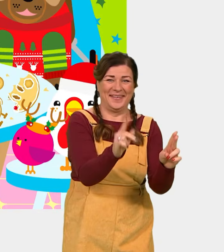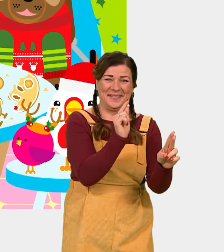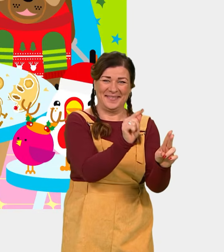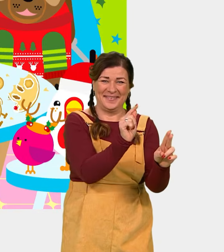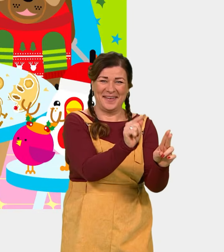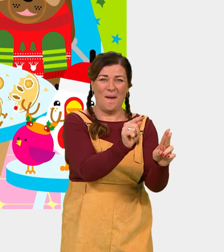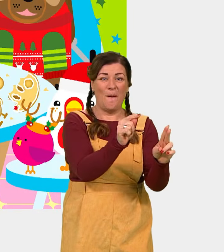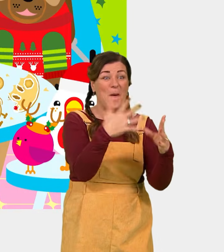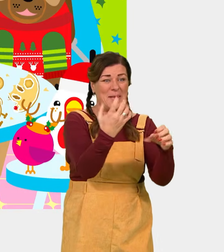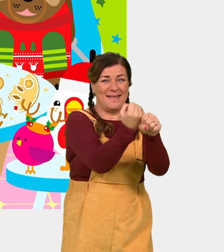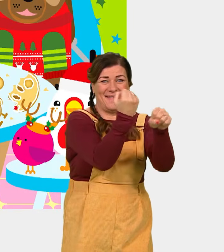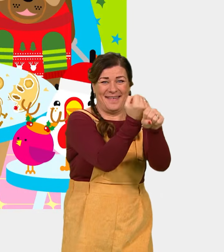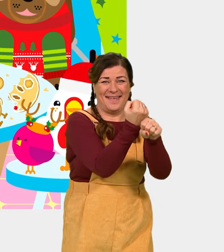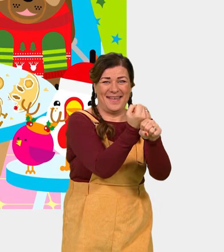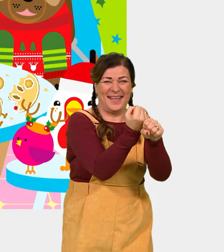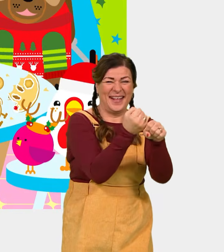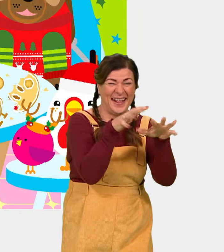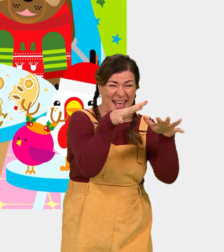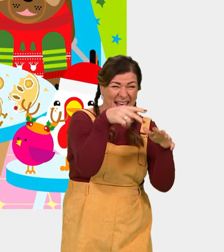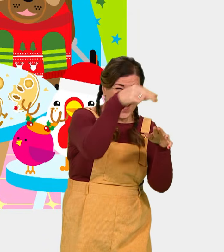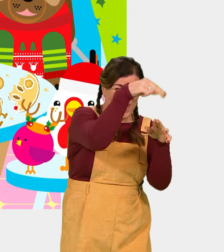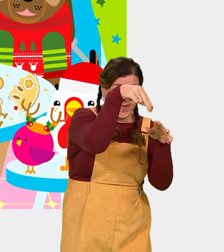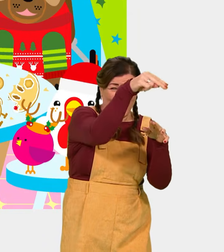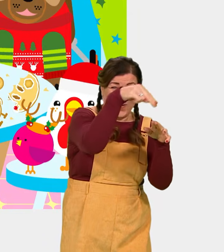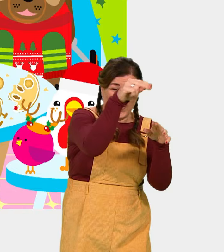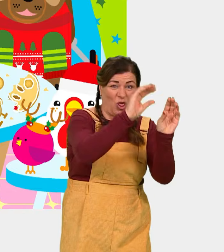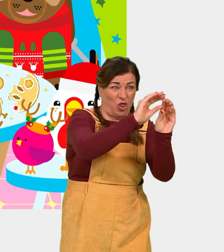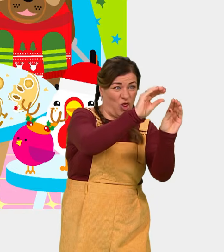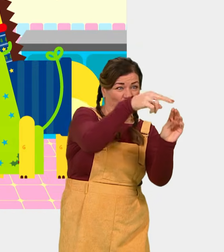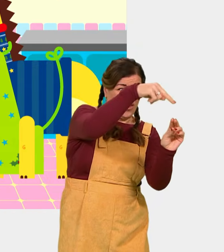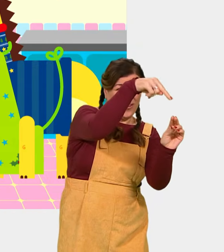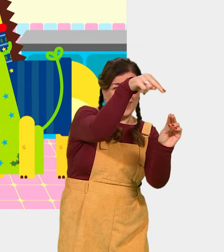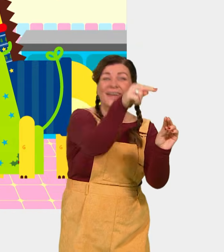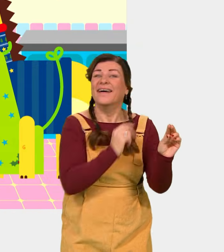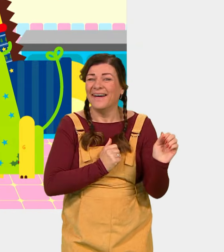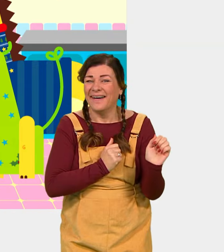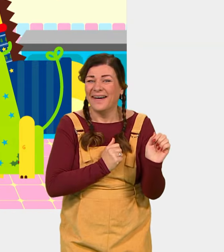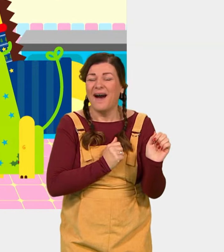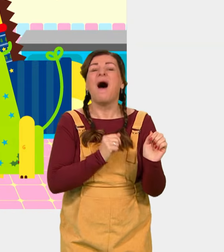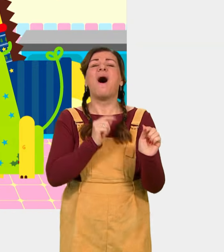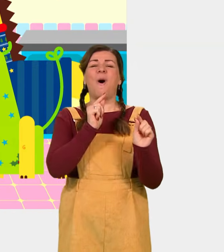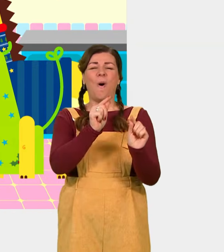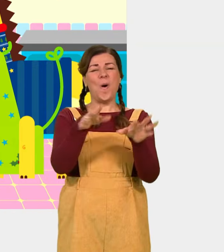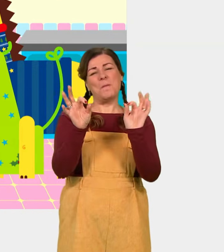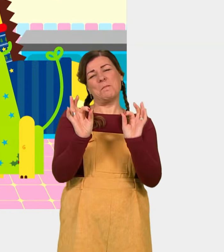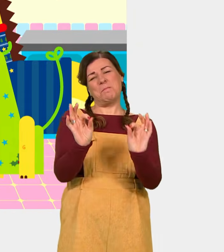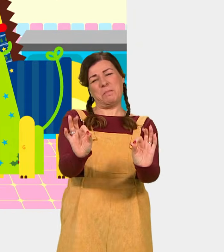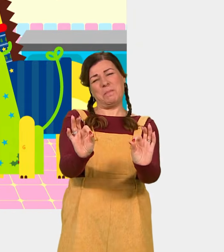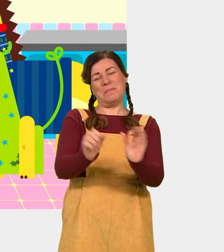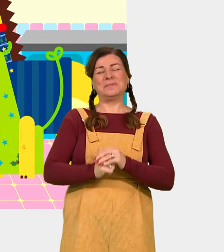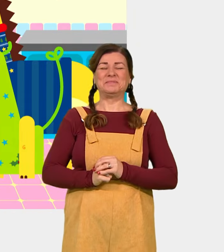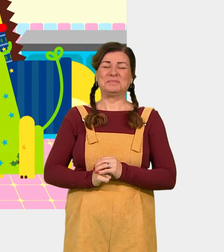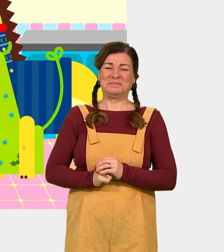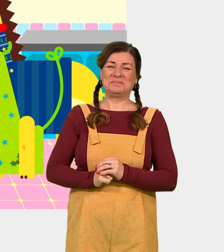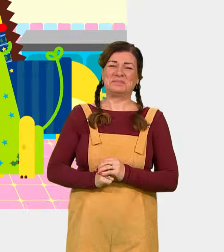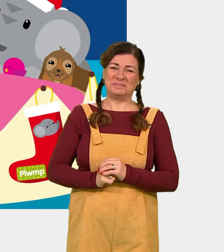wedi cael ei drwsio efo hanner paced o siwgr eisyn. Mae'n berffaith,